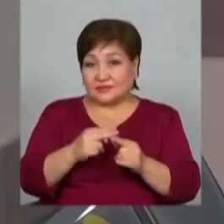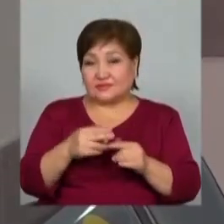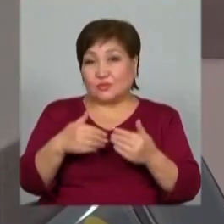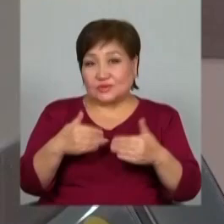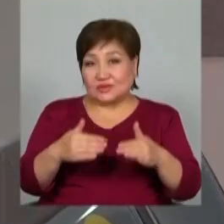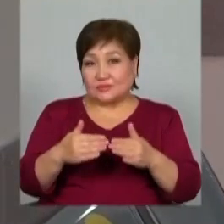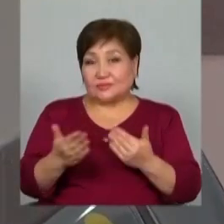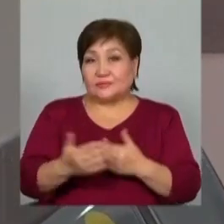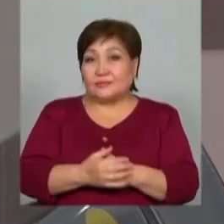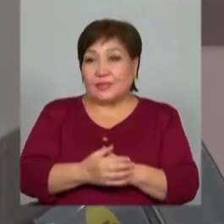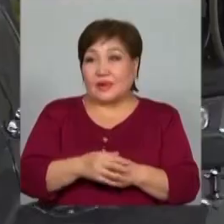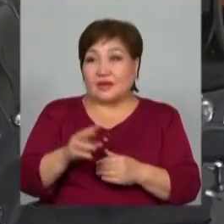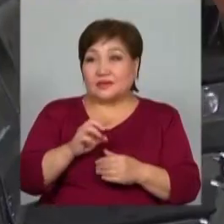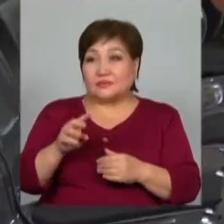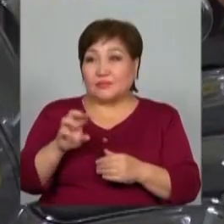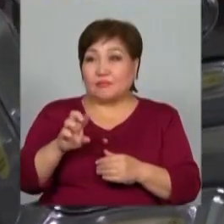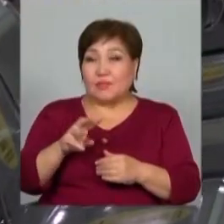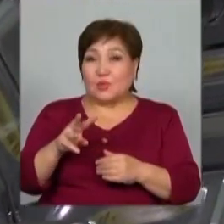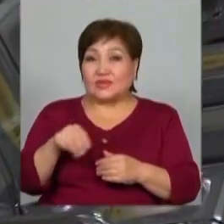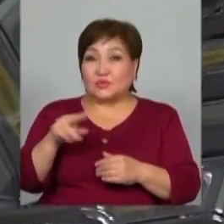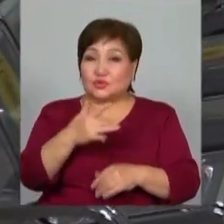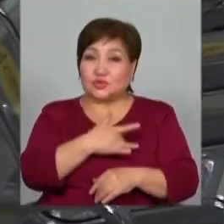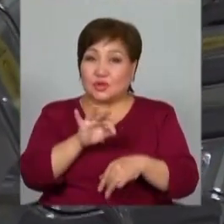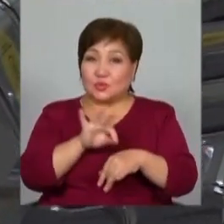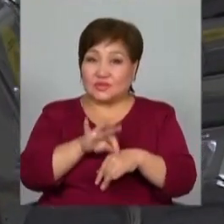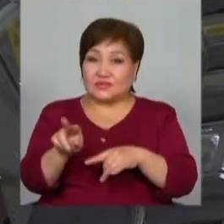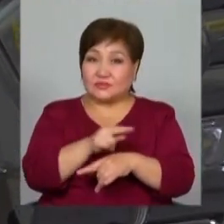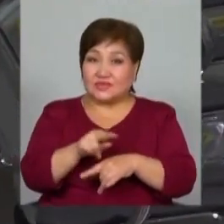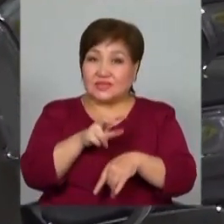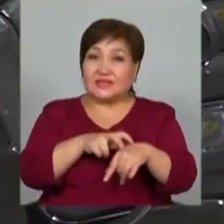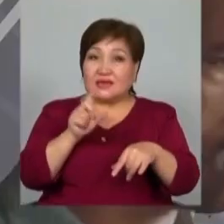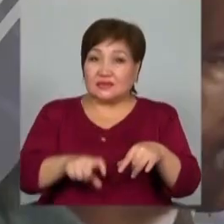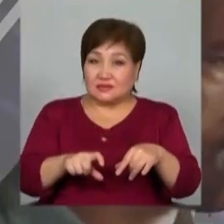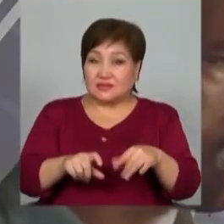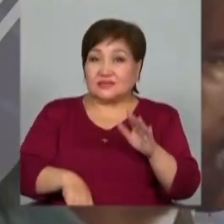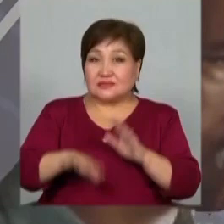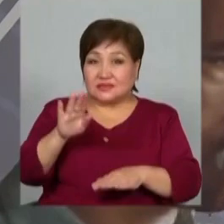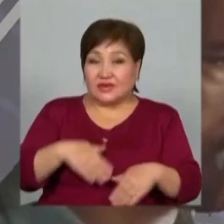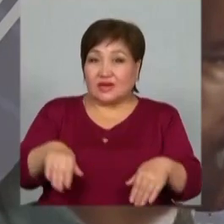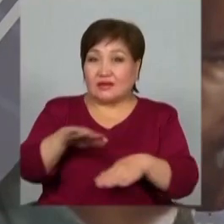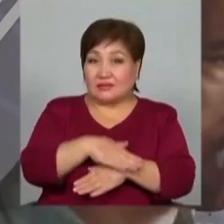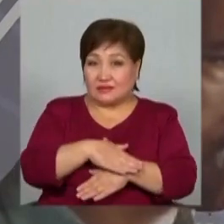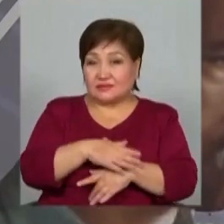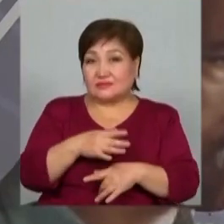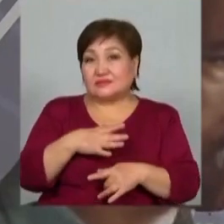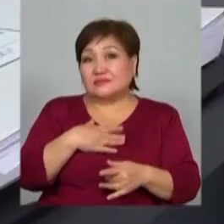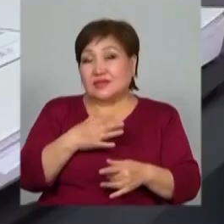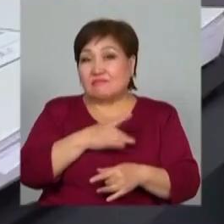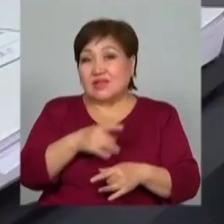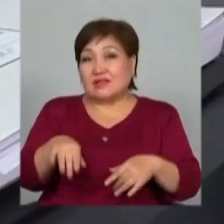Ғани Төлепбергенов жүрек ауруларын емдейтін дәрігер. Бала кезінен ақ халат киіп, ел саулығы үшін қызмет етуді армандадым